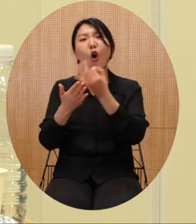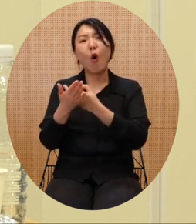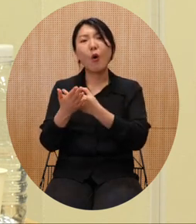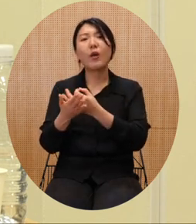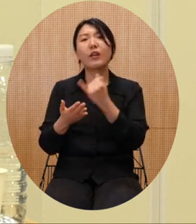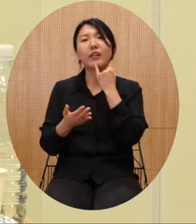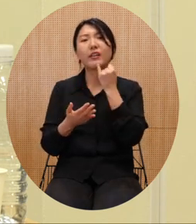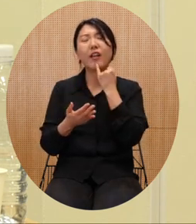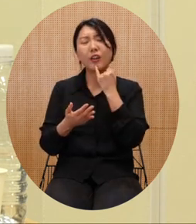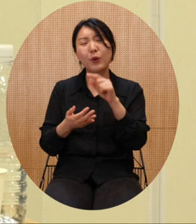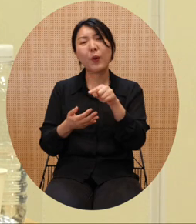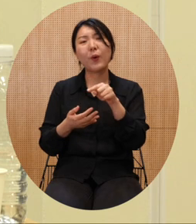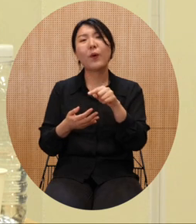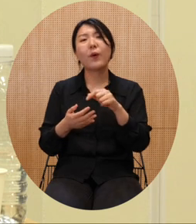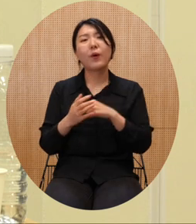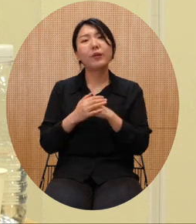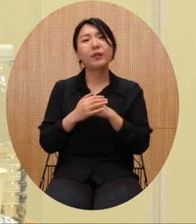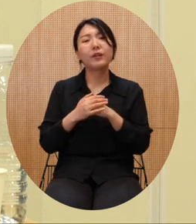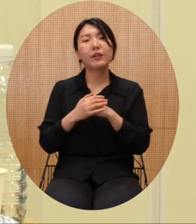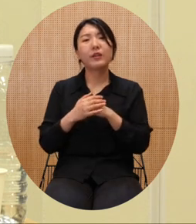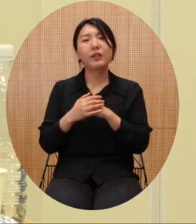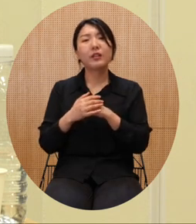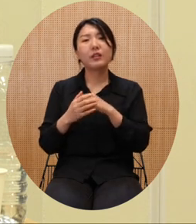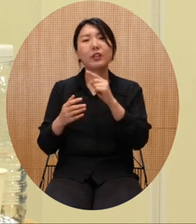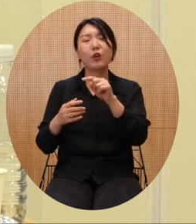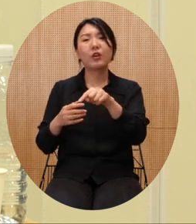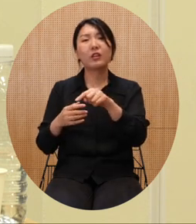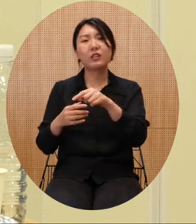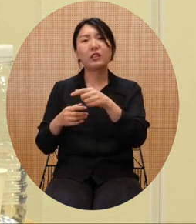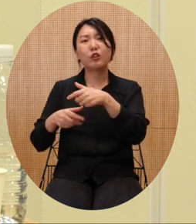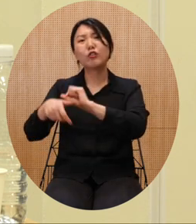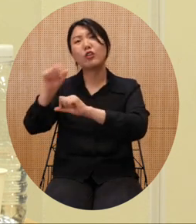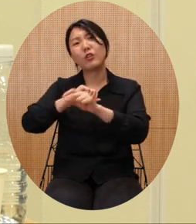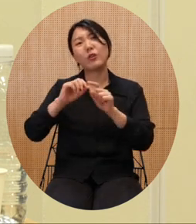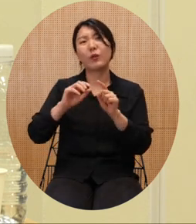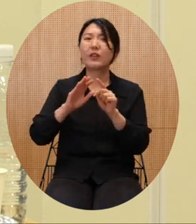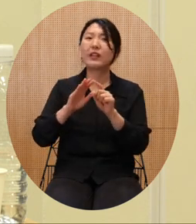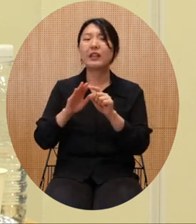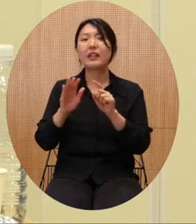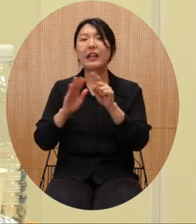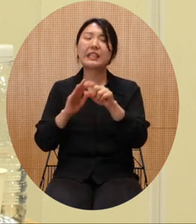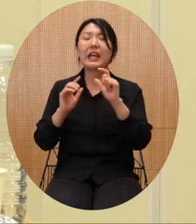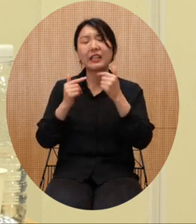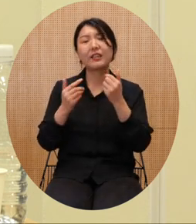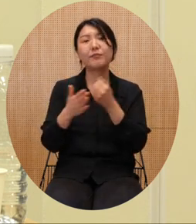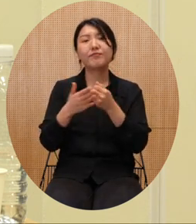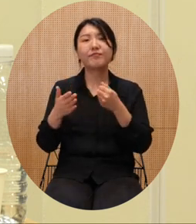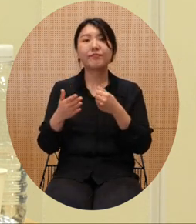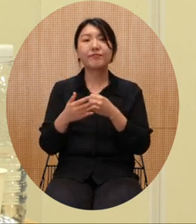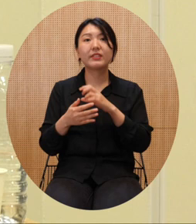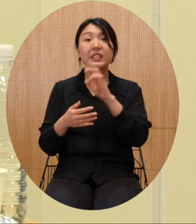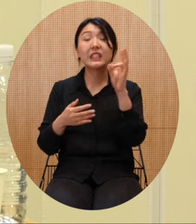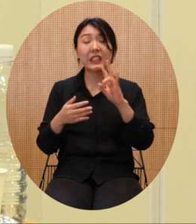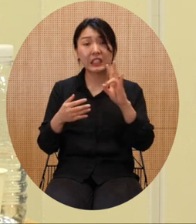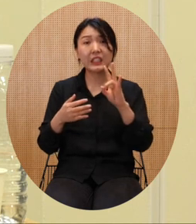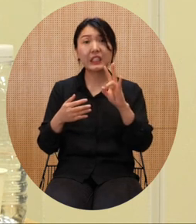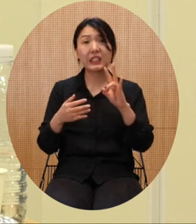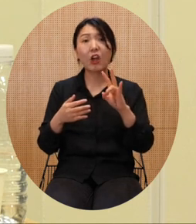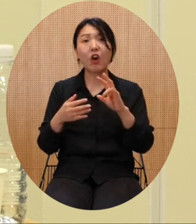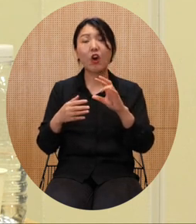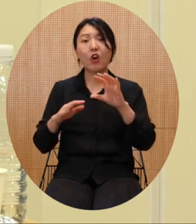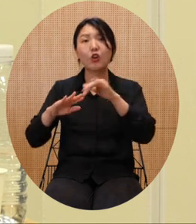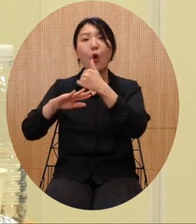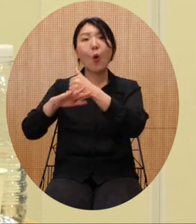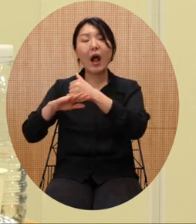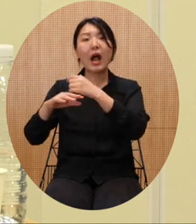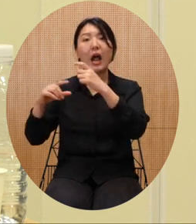건축주들이 매입 임대에 나서지 않기 때문입니다. 지금 시흥시에서는 정왕동에